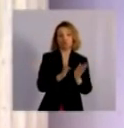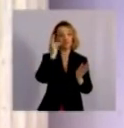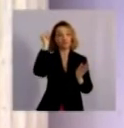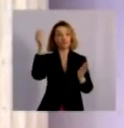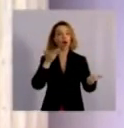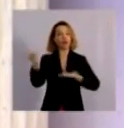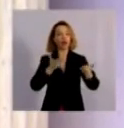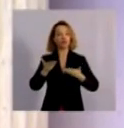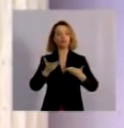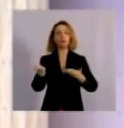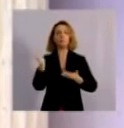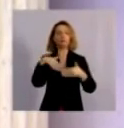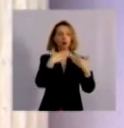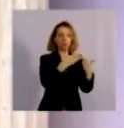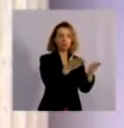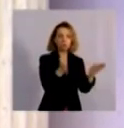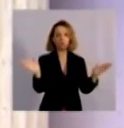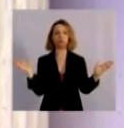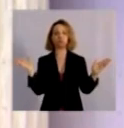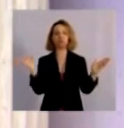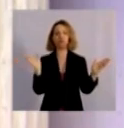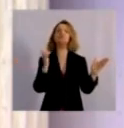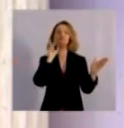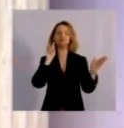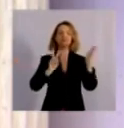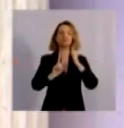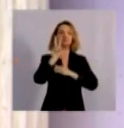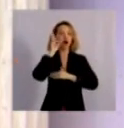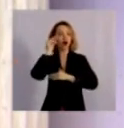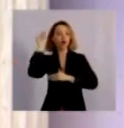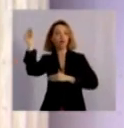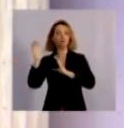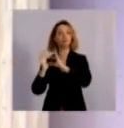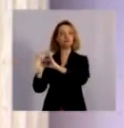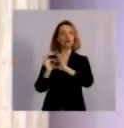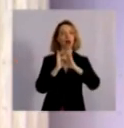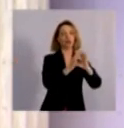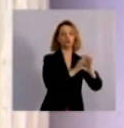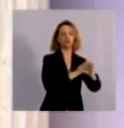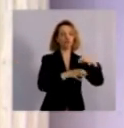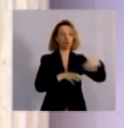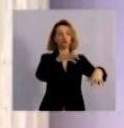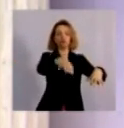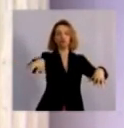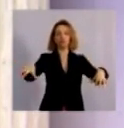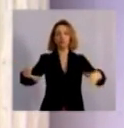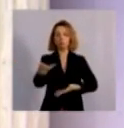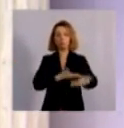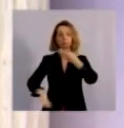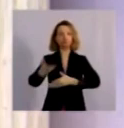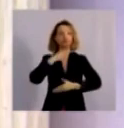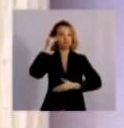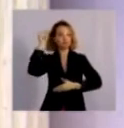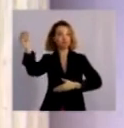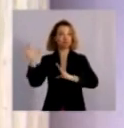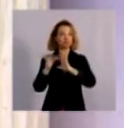γρήγορα ακαδημαϊκή εργασία και έμπρακτη απόδειξη, το ακούσαμε εξάλλου πριν από λίγο,